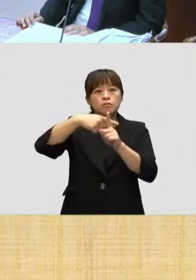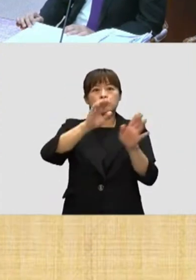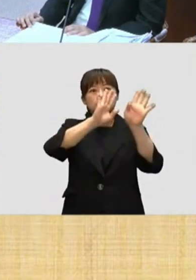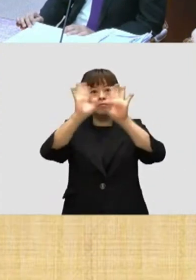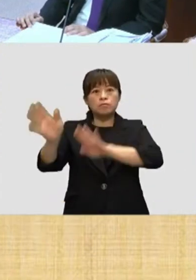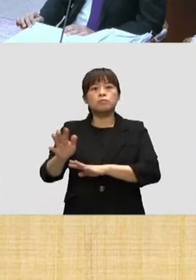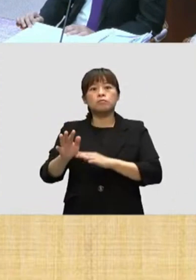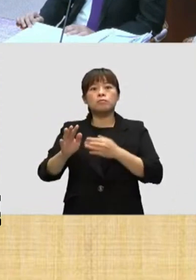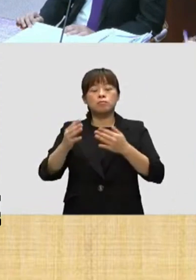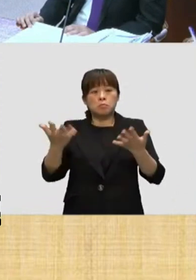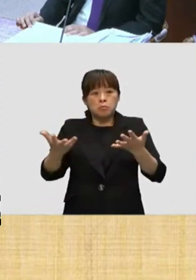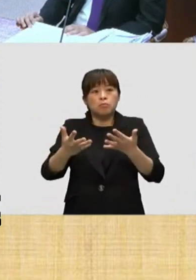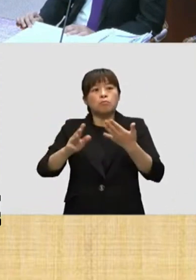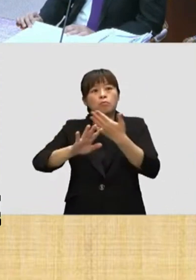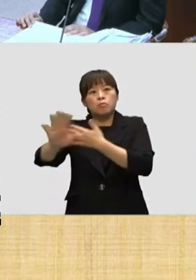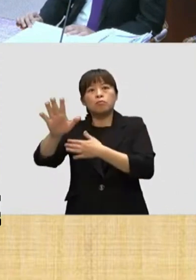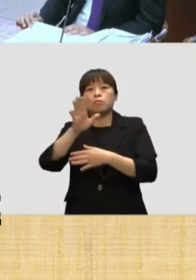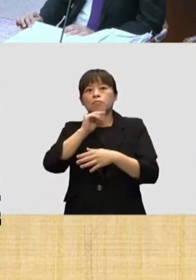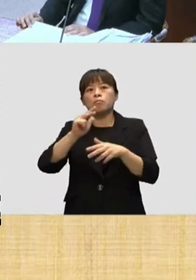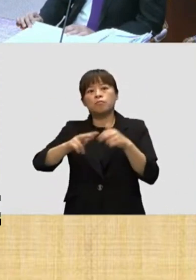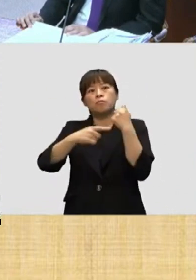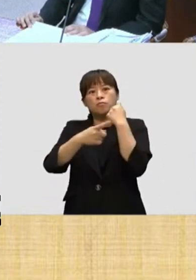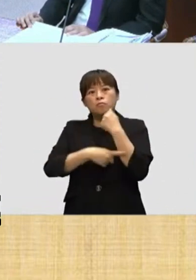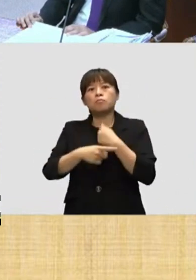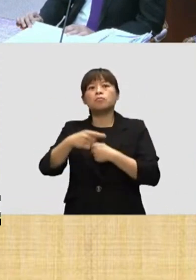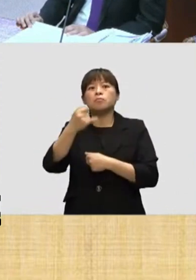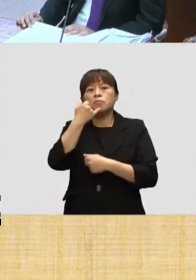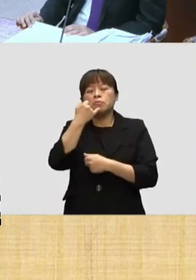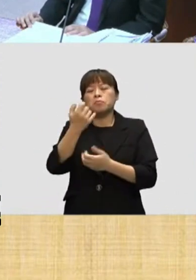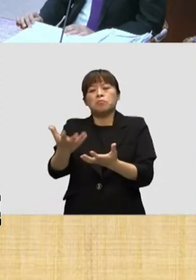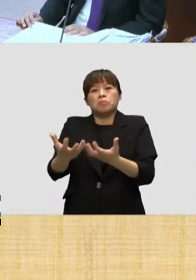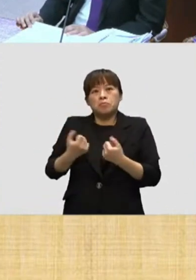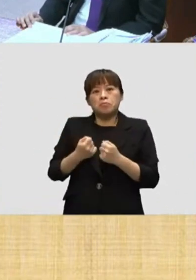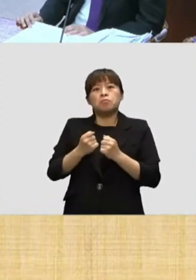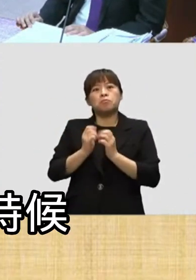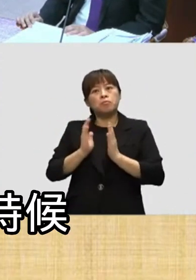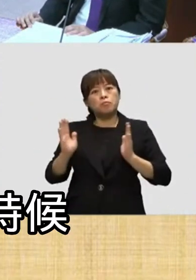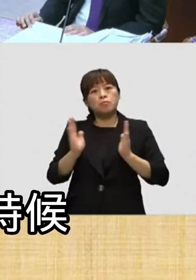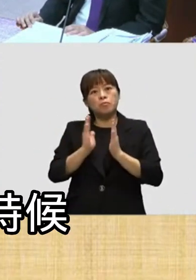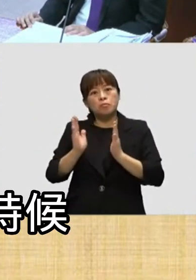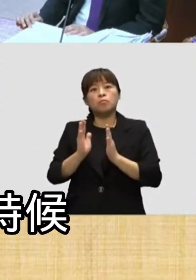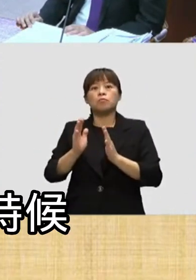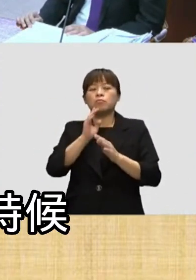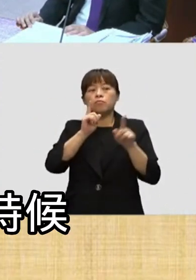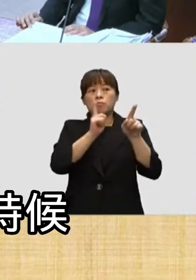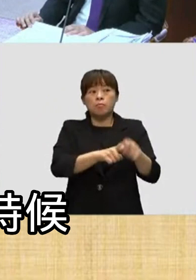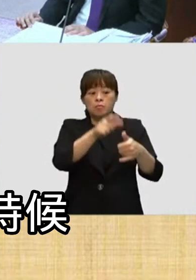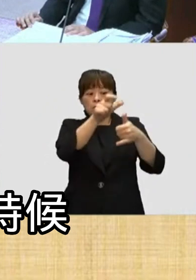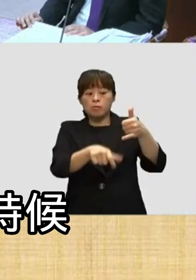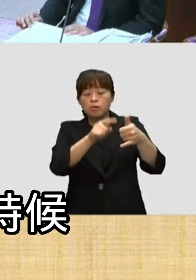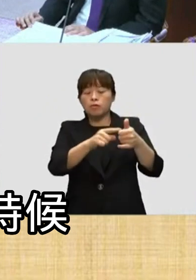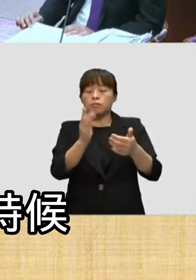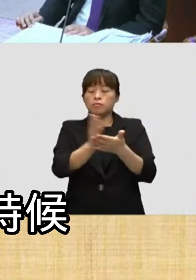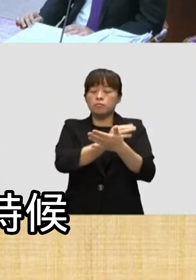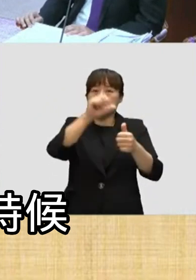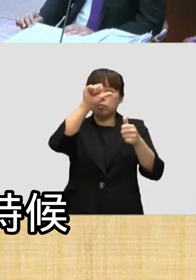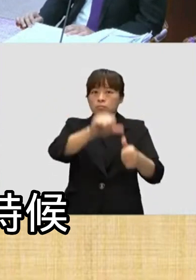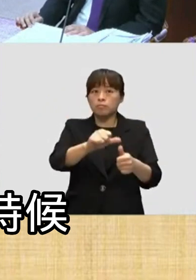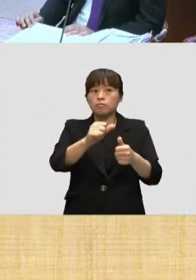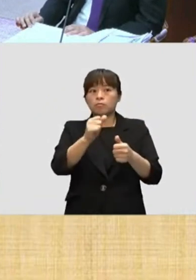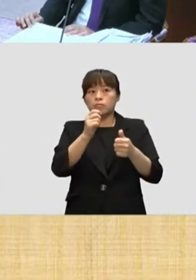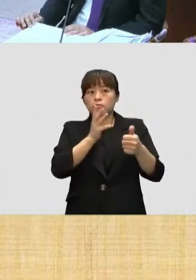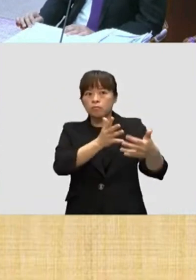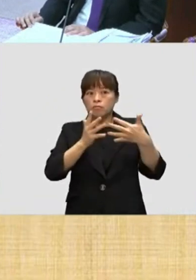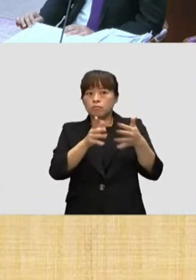实务另外发展所谓的刑法可受容性标准，是按照被告在量刑的审判的时